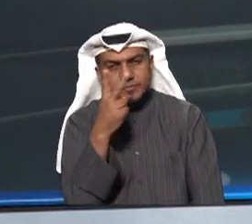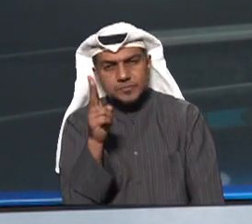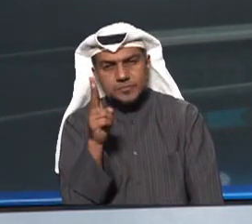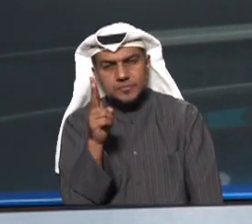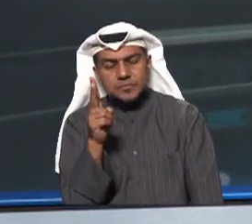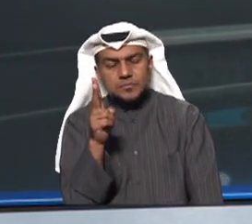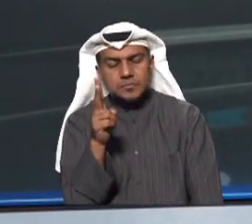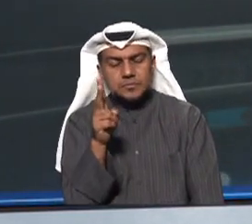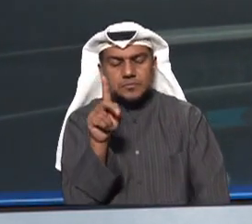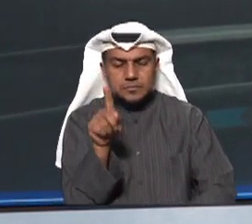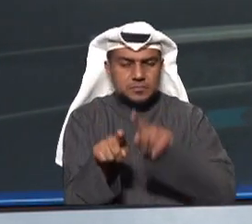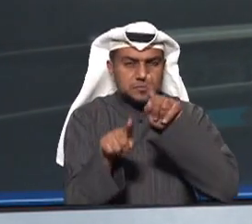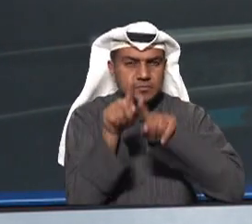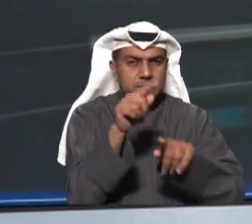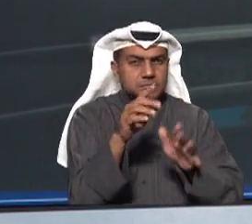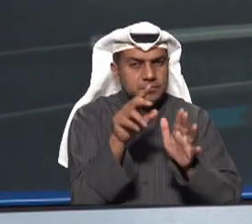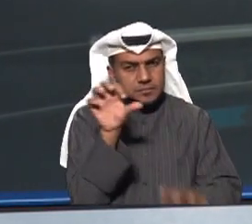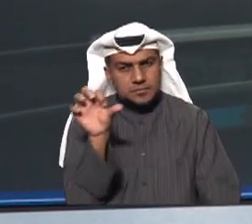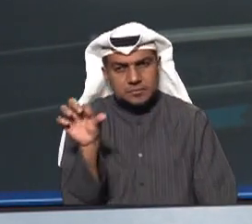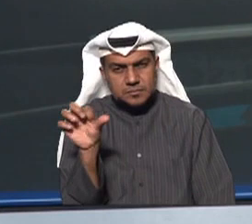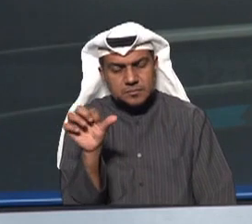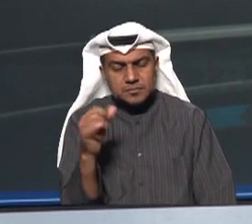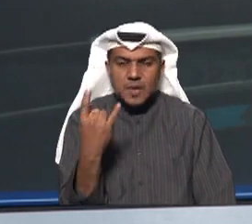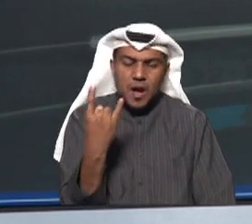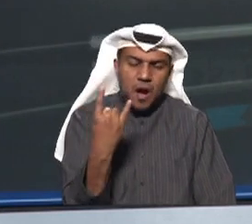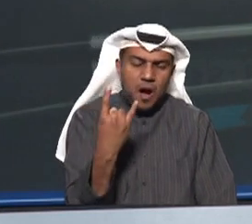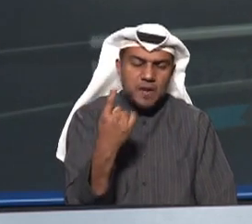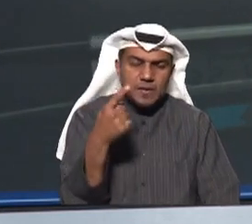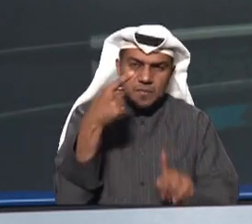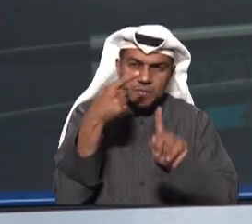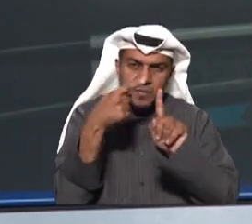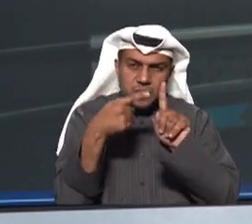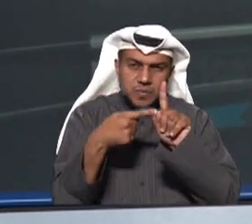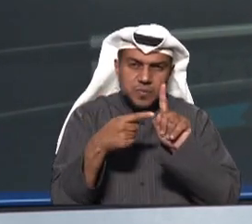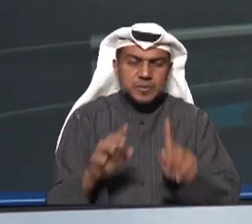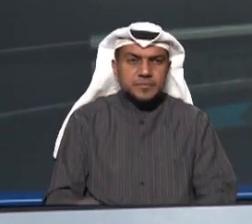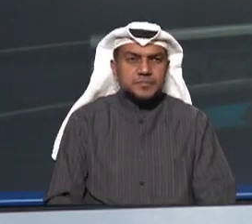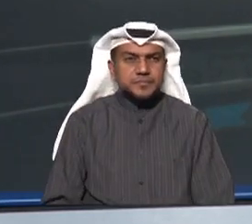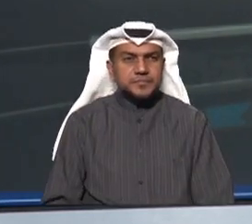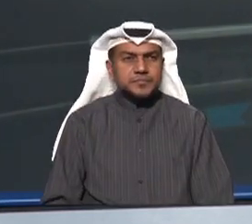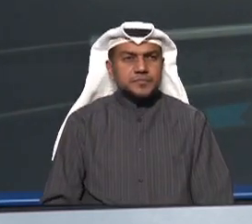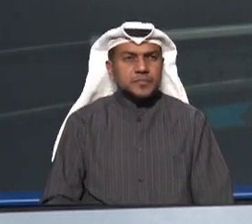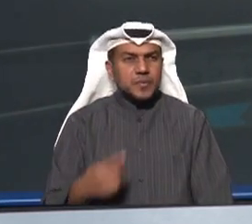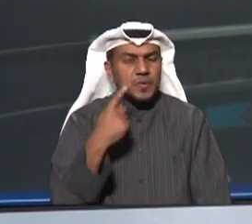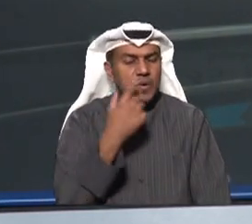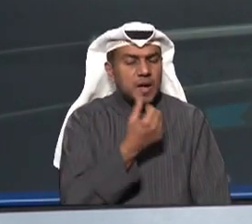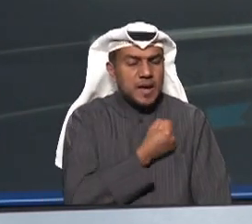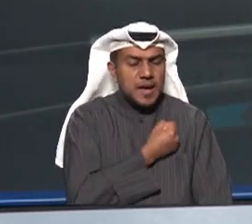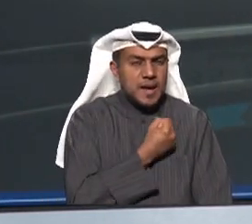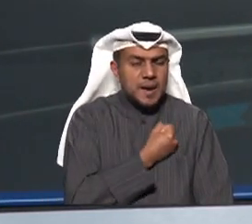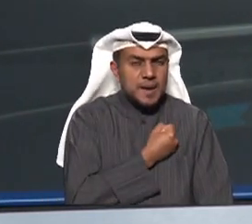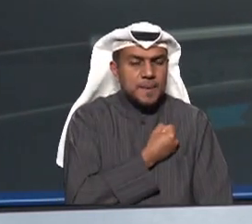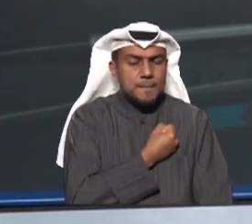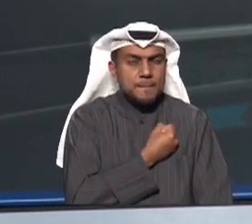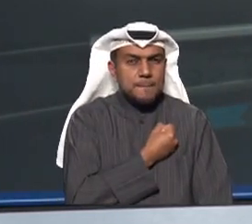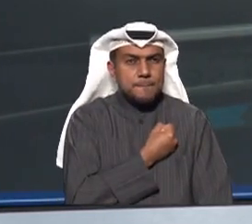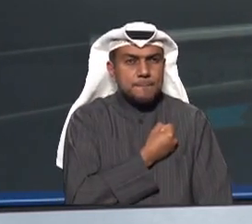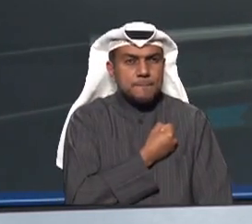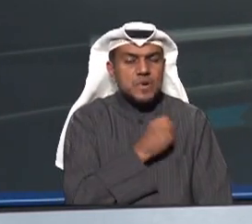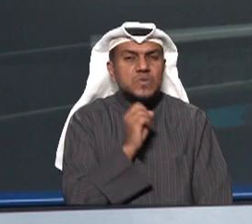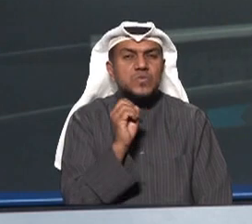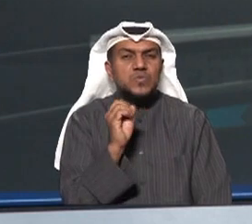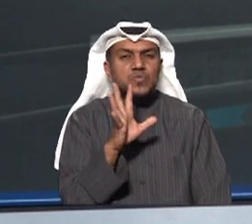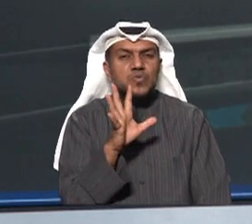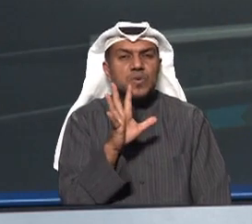الصغرى متفاوتة ما بين 9 درجات إلى 10 درجات مئوية ابتداء من مساء يوم الأربعاء. في نهار يوم الأربعاء